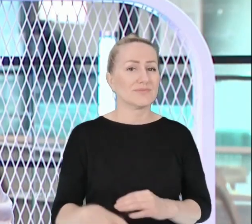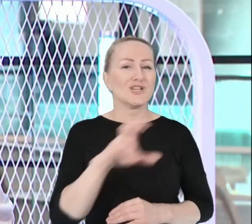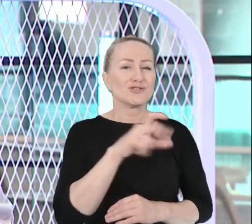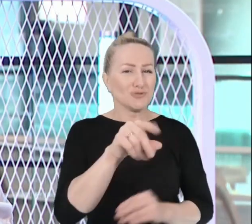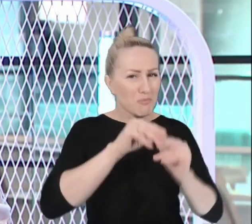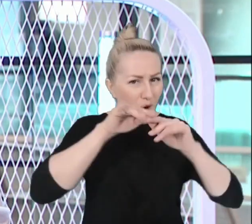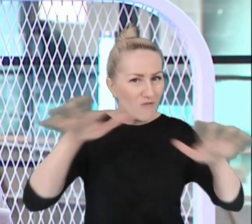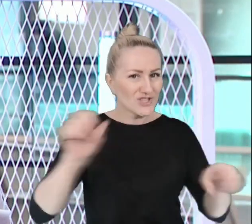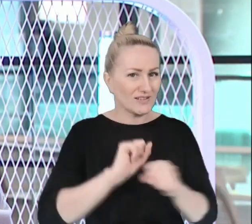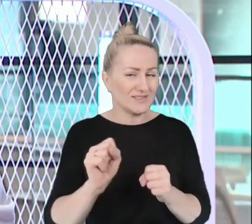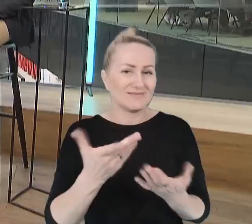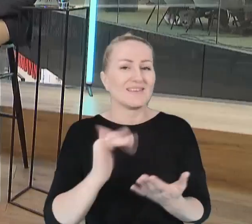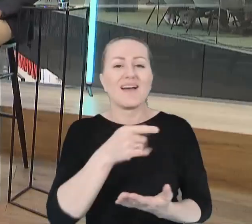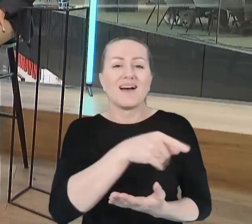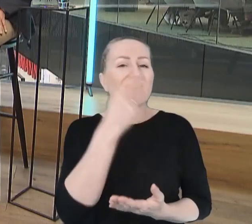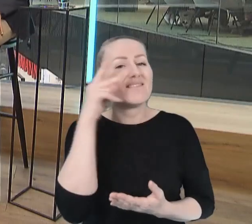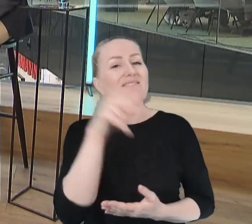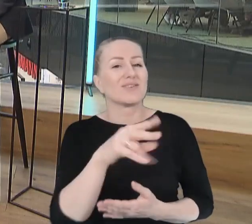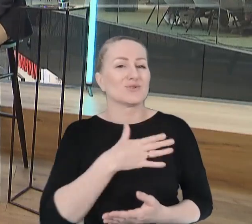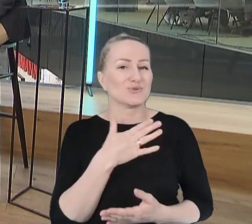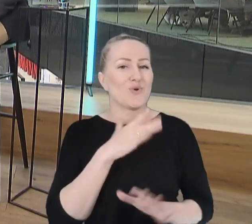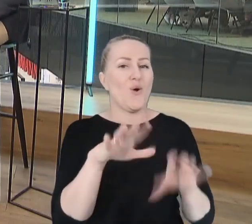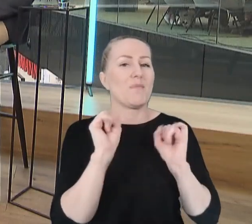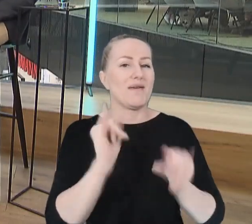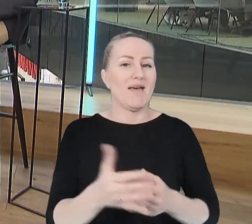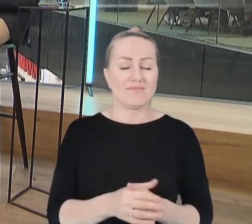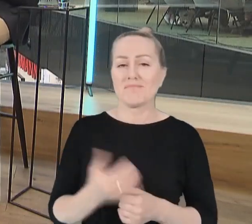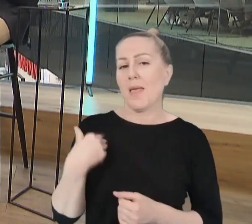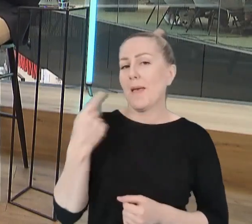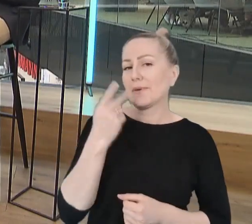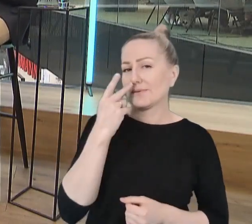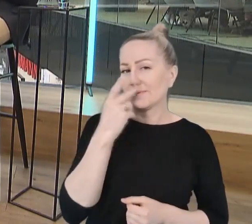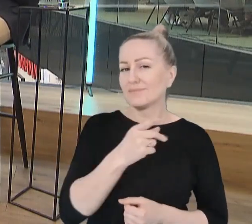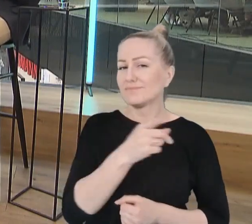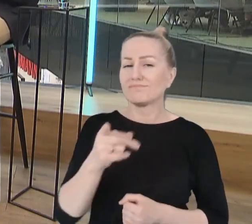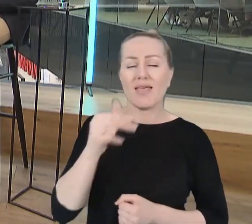ty to widzisz? Ja myślę, że on może być i występować